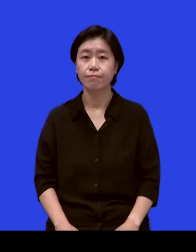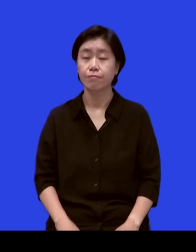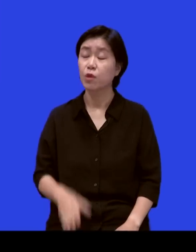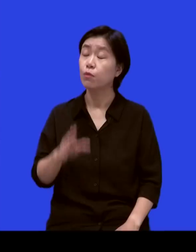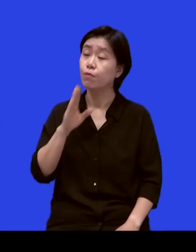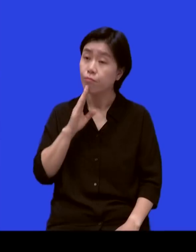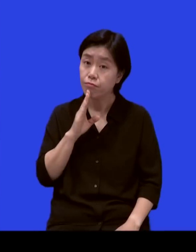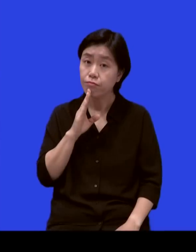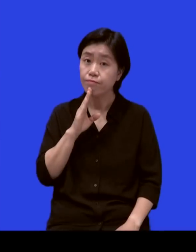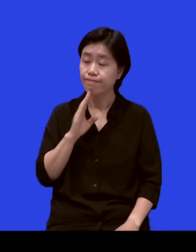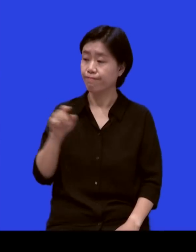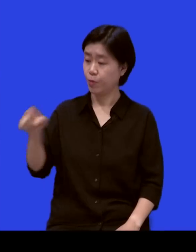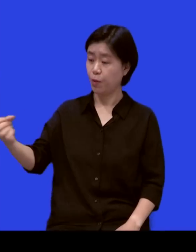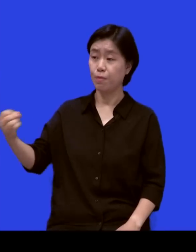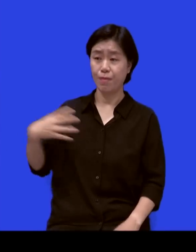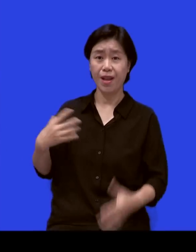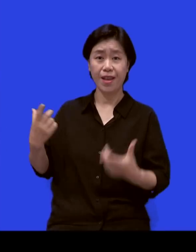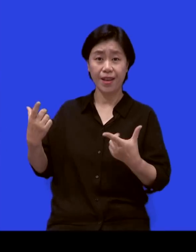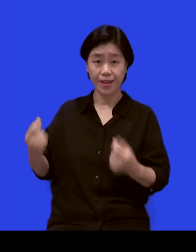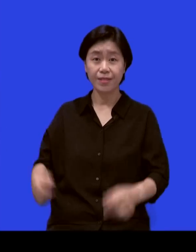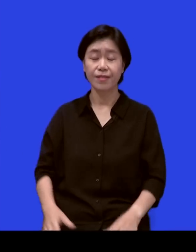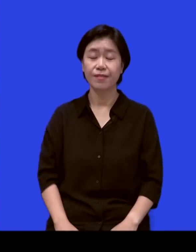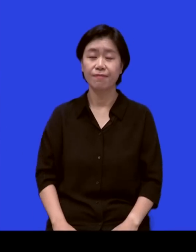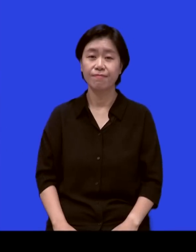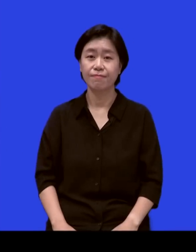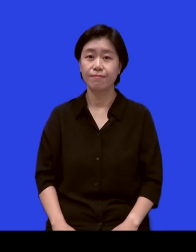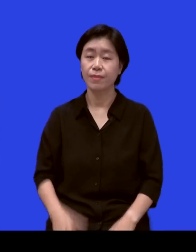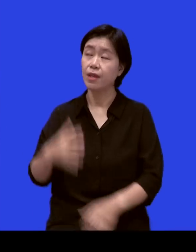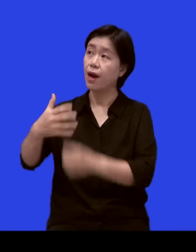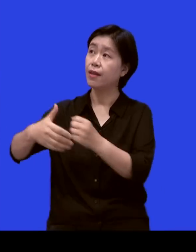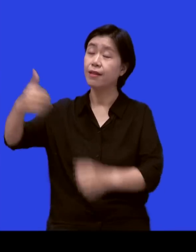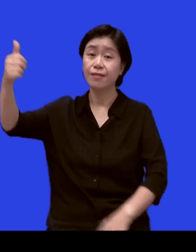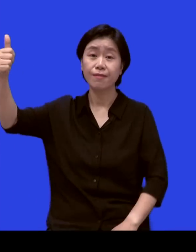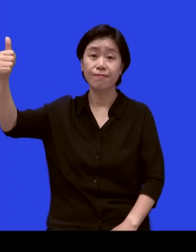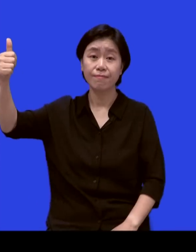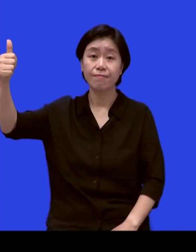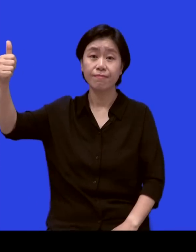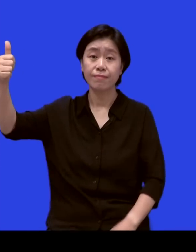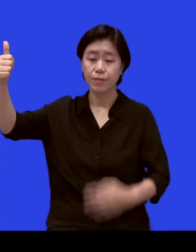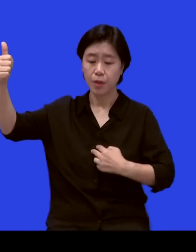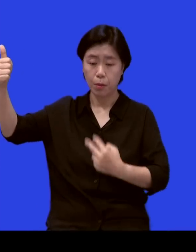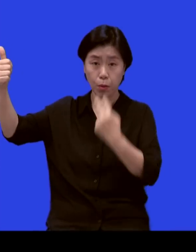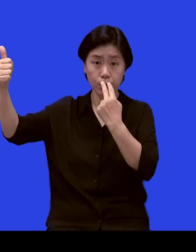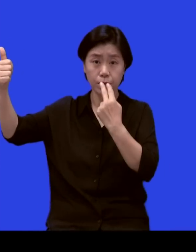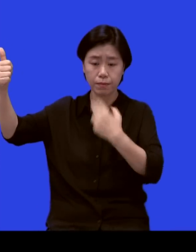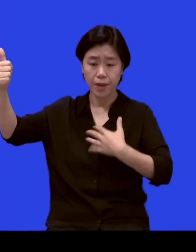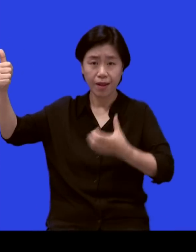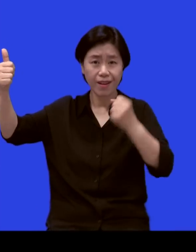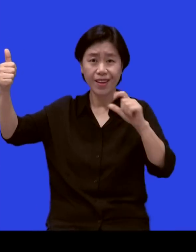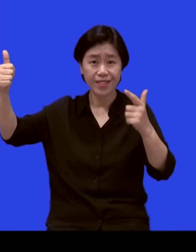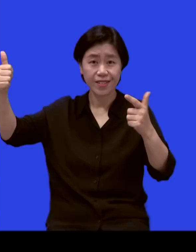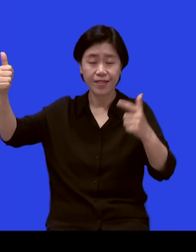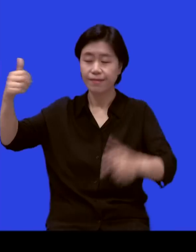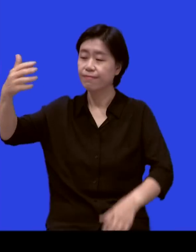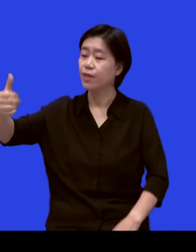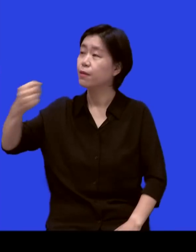그래 뭐 네가 그랬잖아. 하나님이 내 목숨은 내게 아니라며 하나님